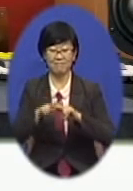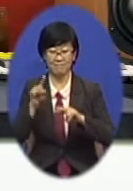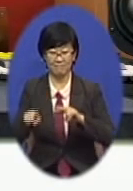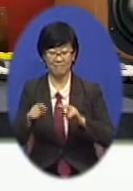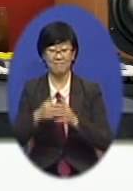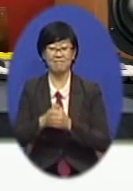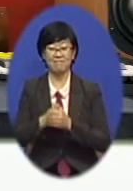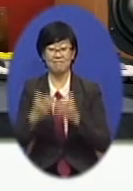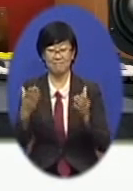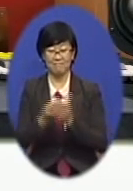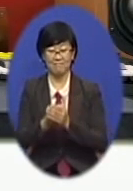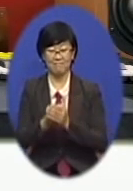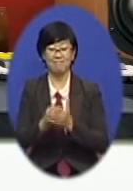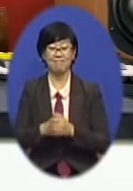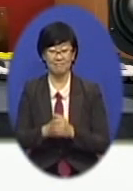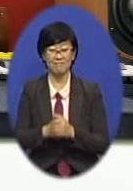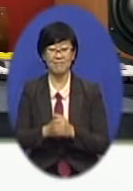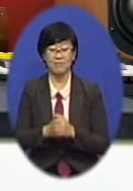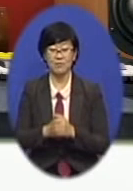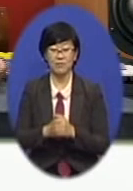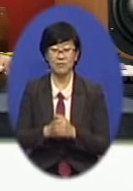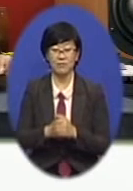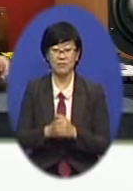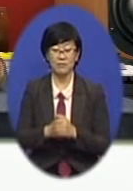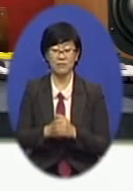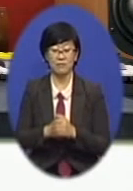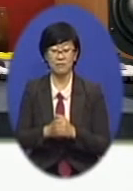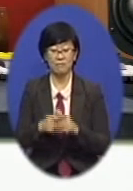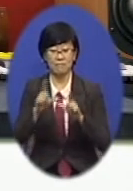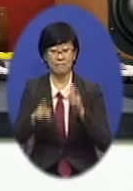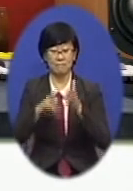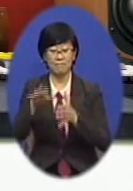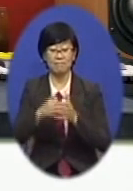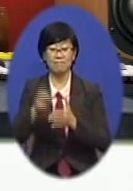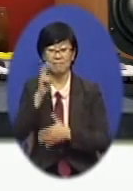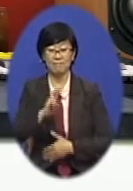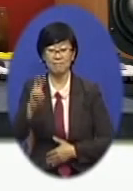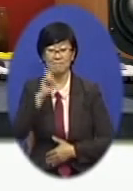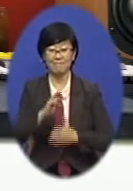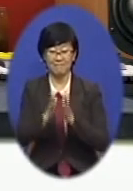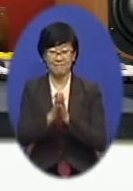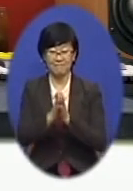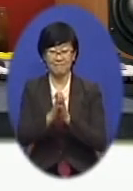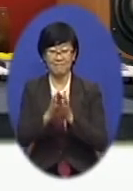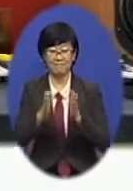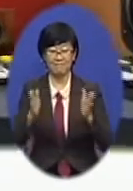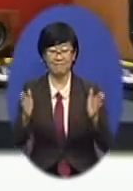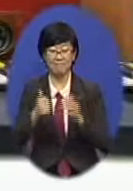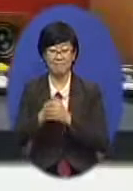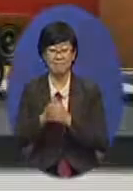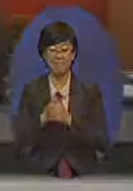우물정자 눌러주세요. 그럼 심사가 완료됩니다. 그렇습니다. 안동역에서 음악 드리겠습니다. 음악